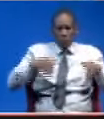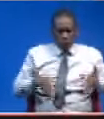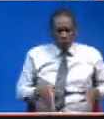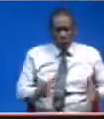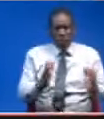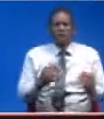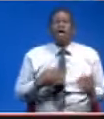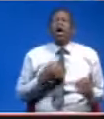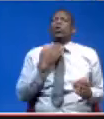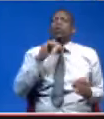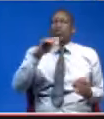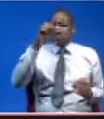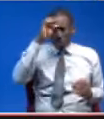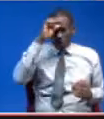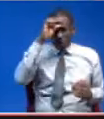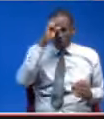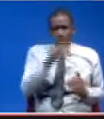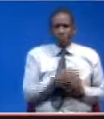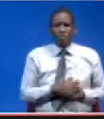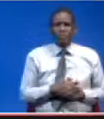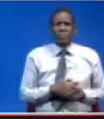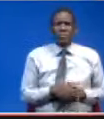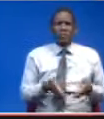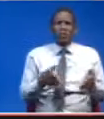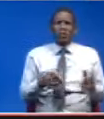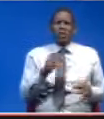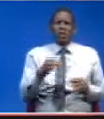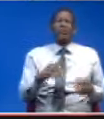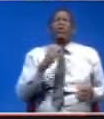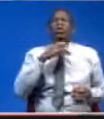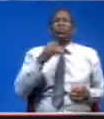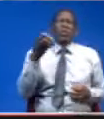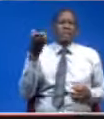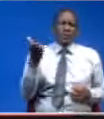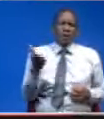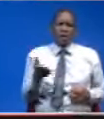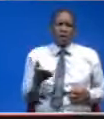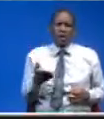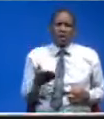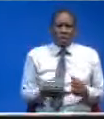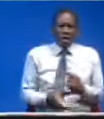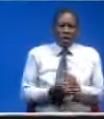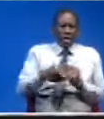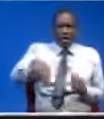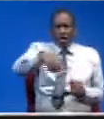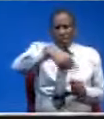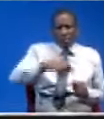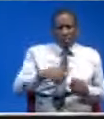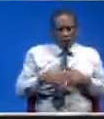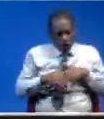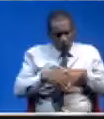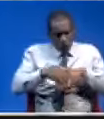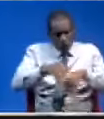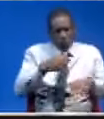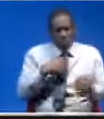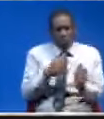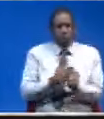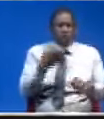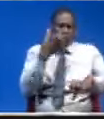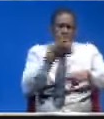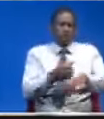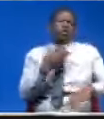mimi ningeomba serikali, at least tukipeleka malalamishi yetu, tupate kusaidiwa. Wakanifuata na mawe, walikuwa nataka